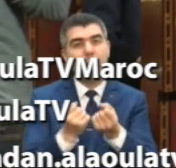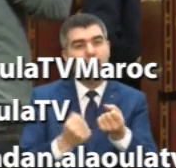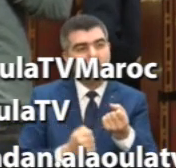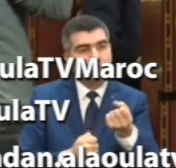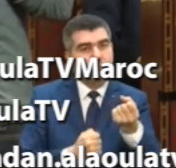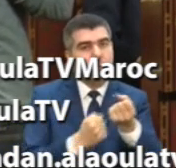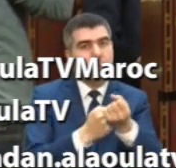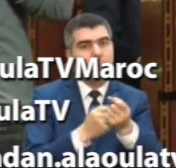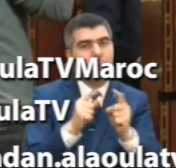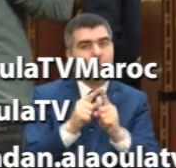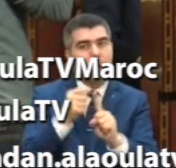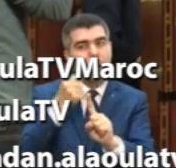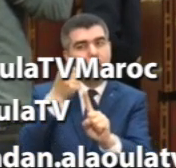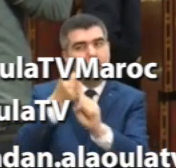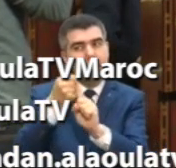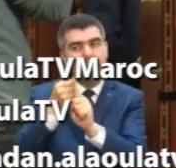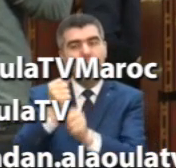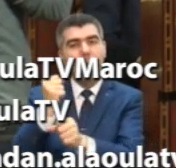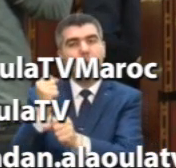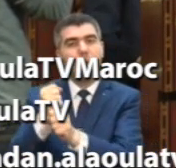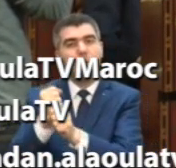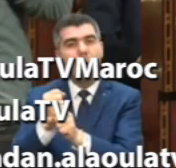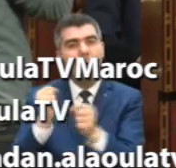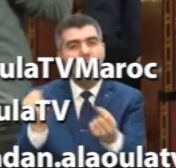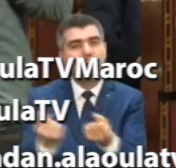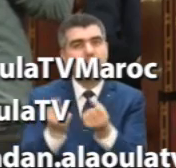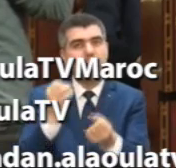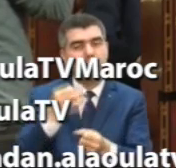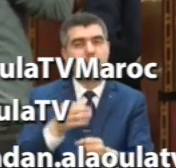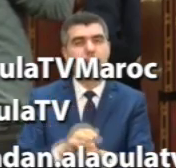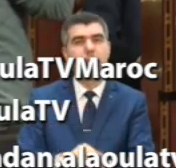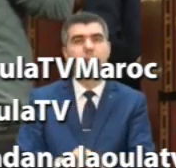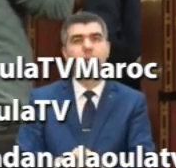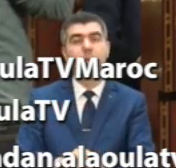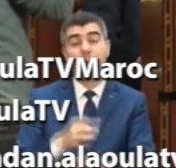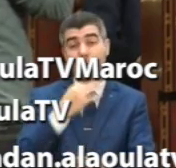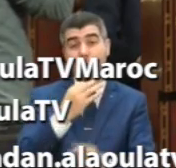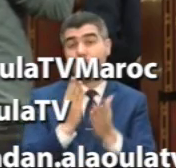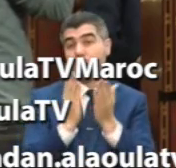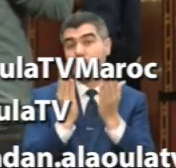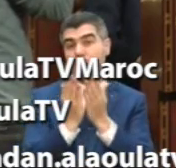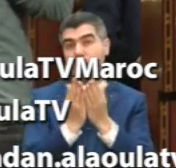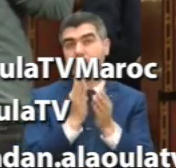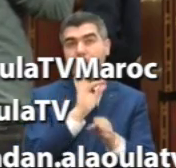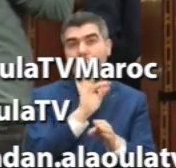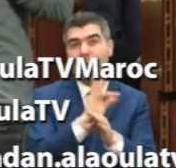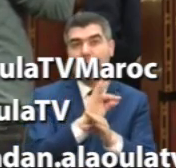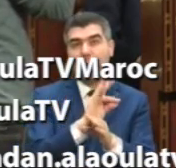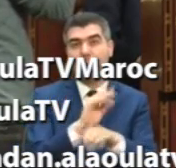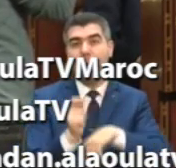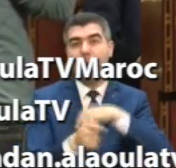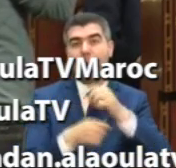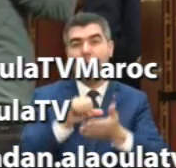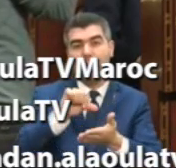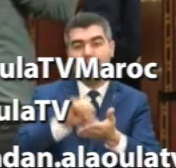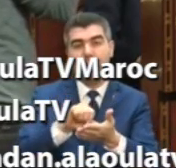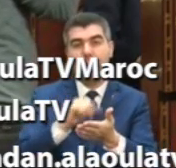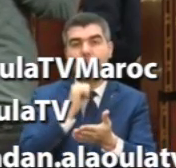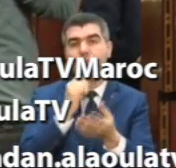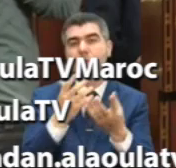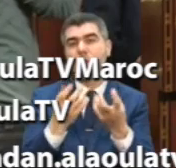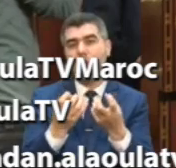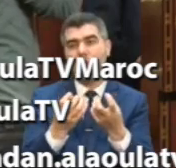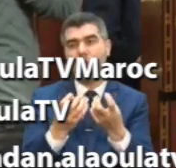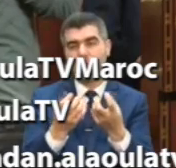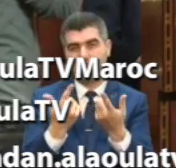إلى سوق الشغل والرقي الاجتماعي. لا يخفى عليكم سيد الوزير أن التعليم في الوسط القروي يعرف مشاكل عديدة، سواء